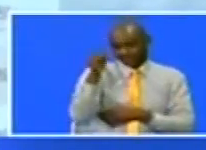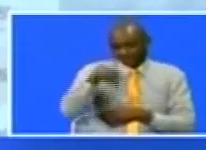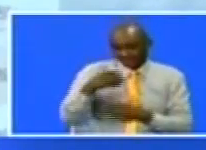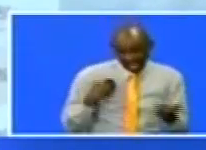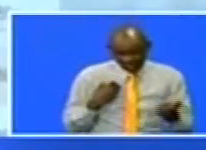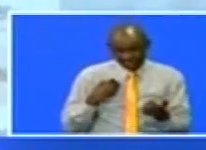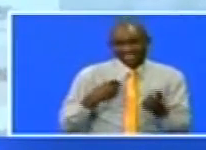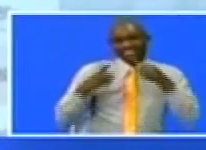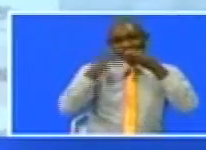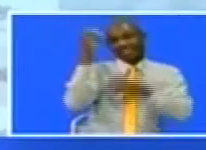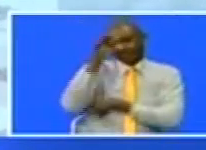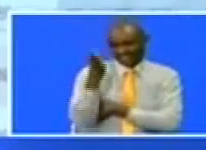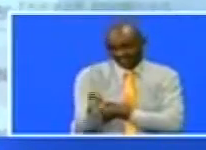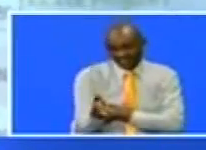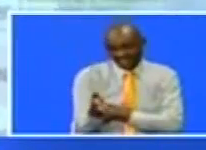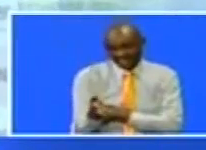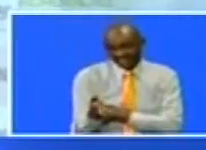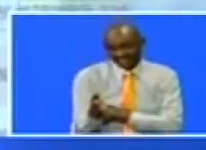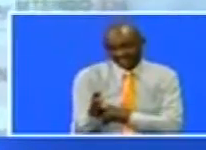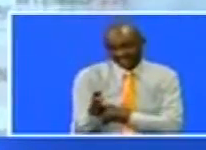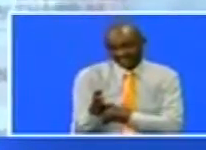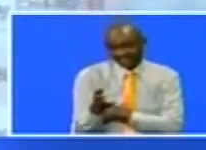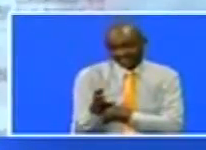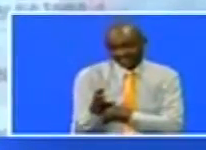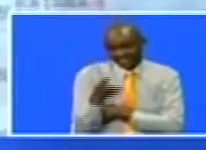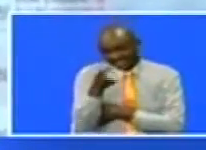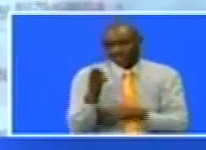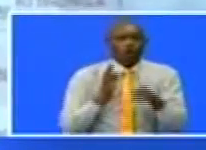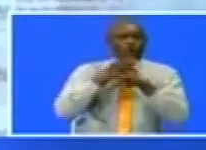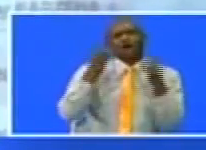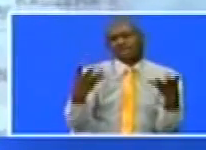ya 70%, ikiwa ni kura zaidi ya